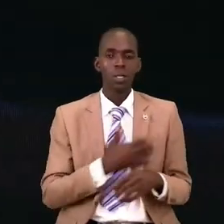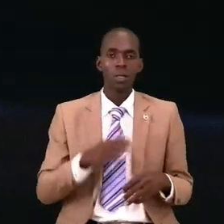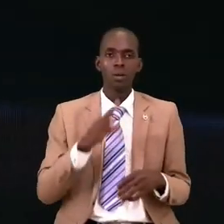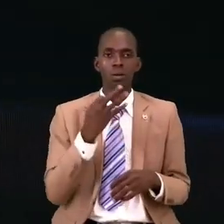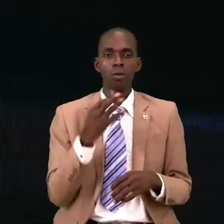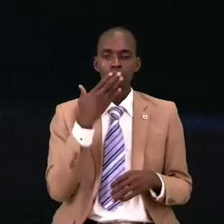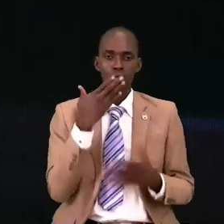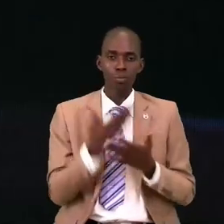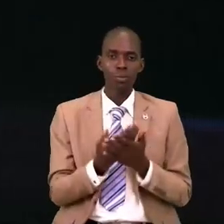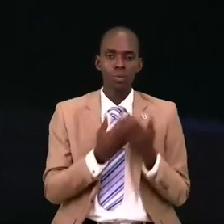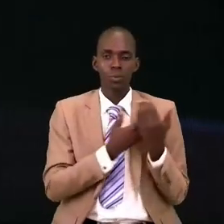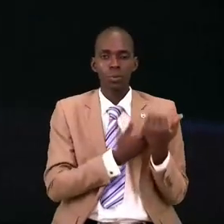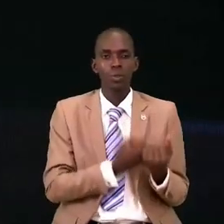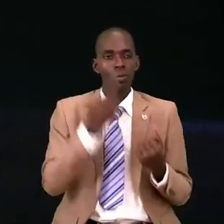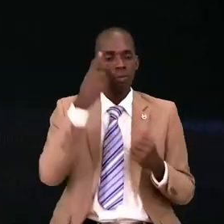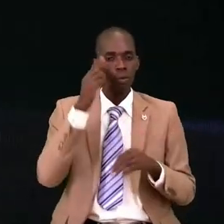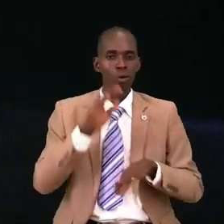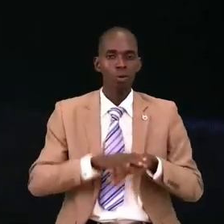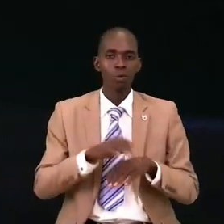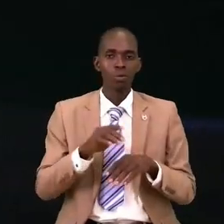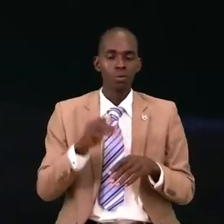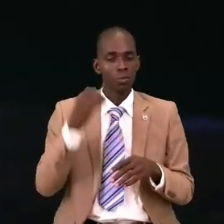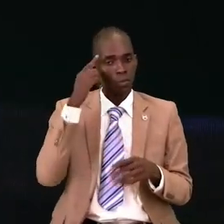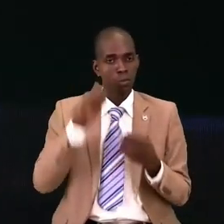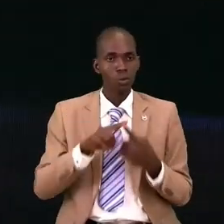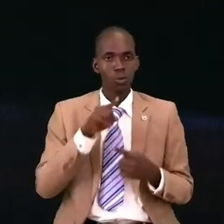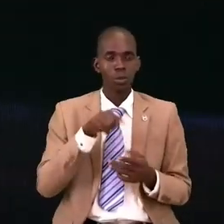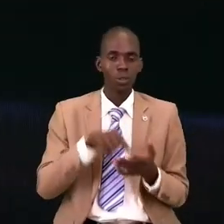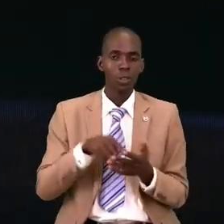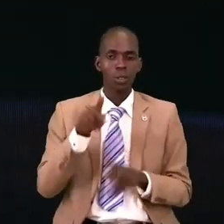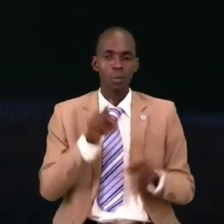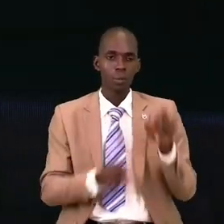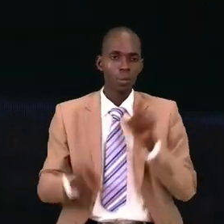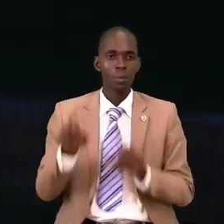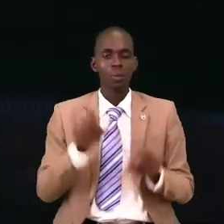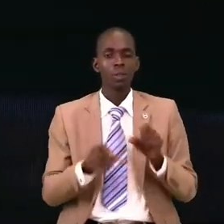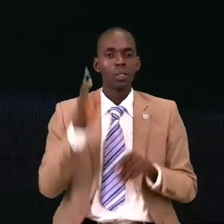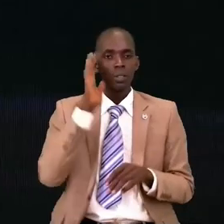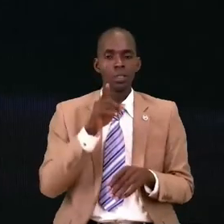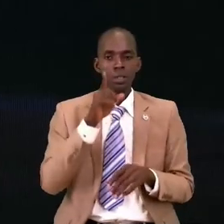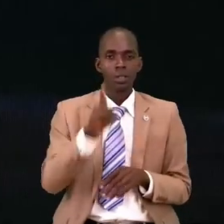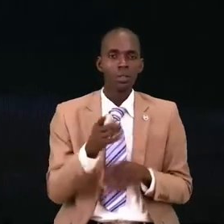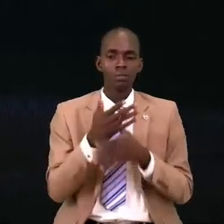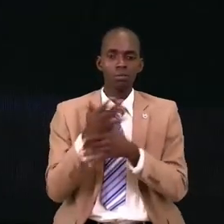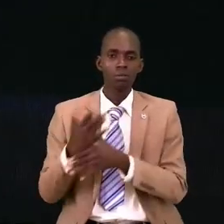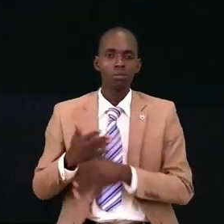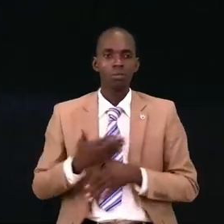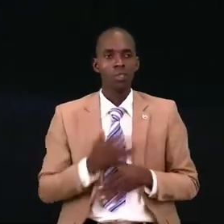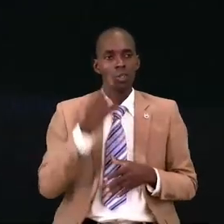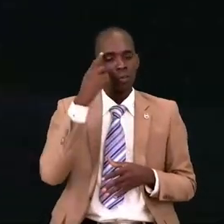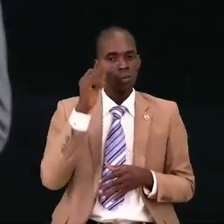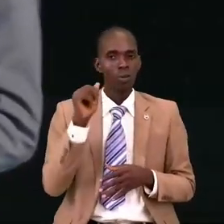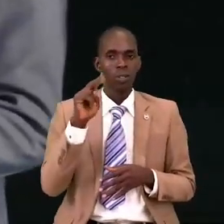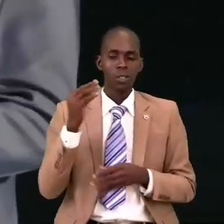ce peuple en possession du pays que j'ai juré à leur père de leur donner.